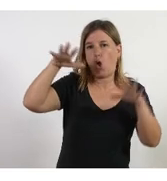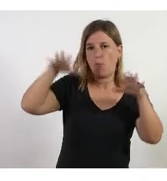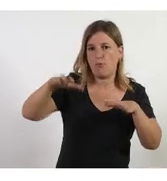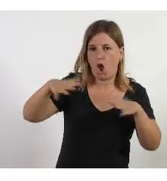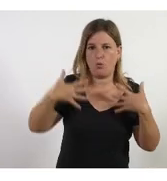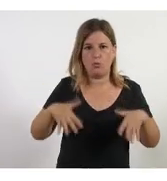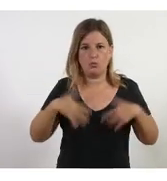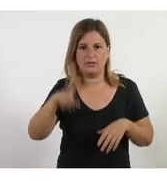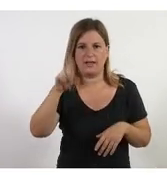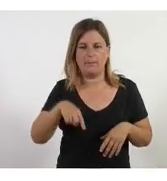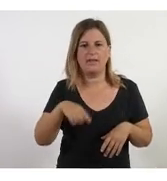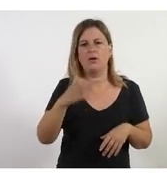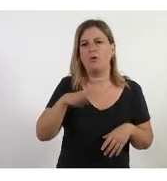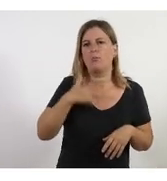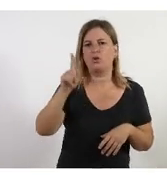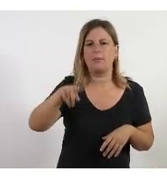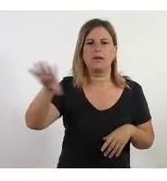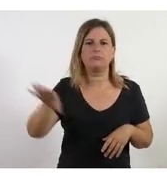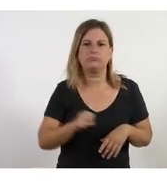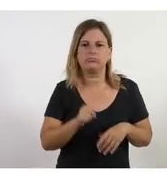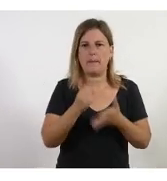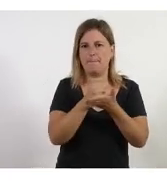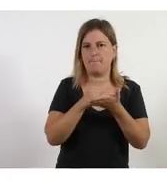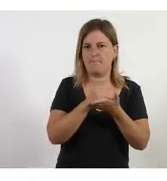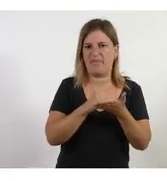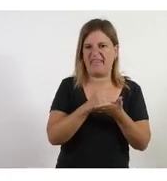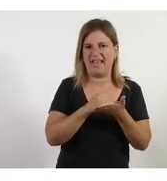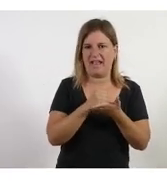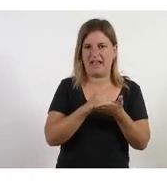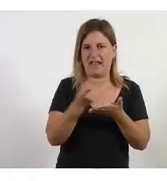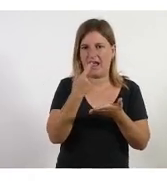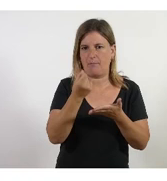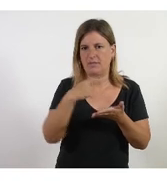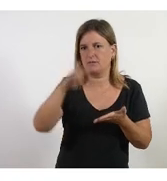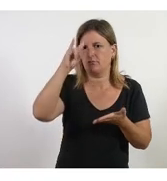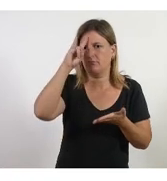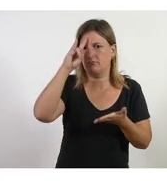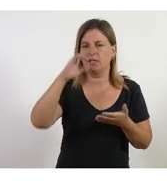plou. També agafaré potser una mica de medicaments, no?, perquè